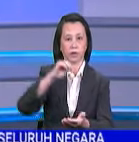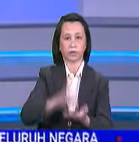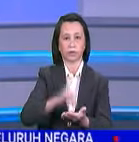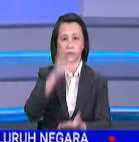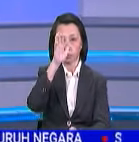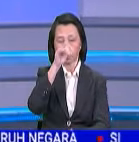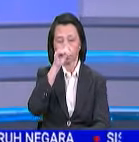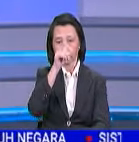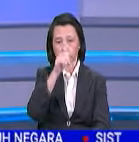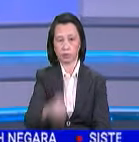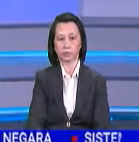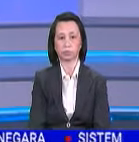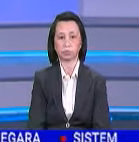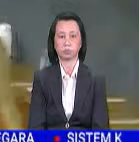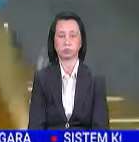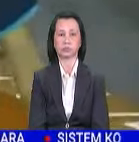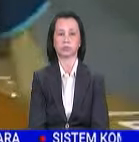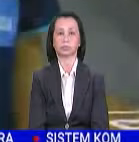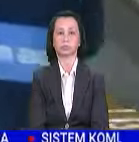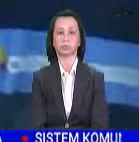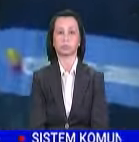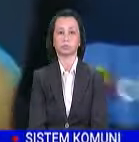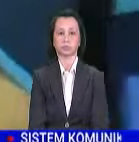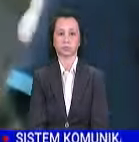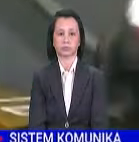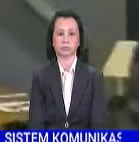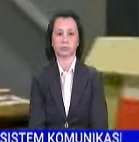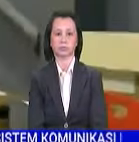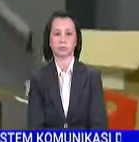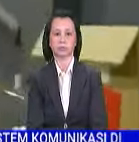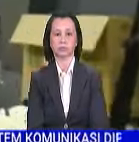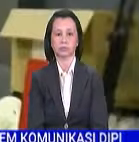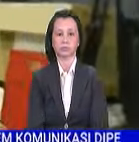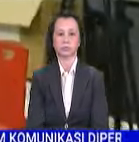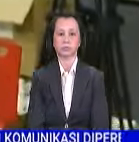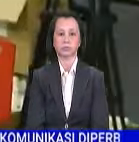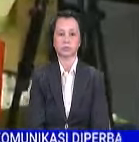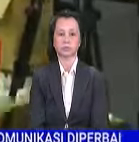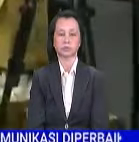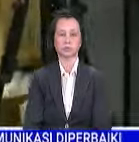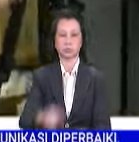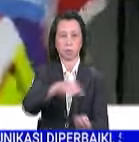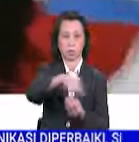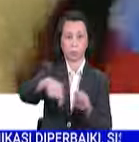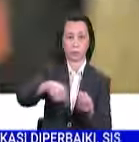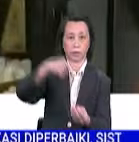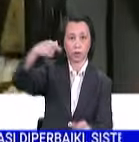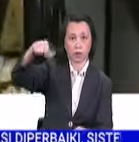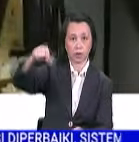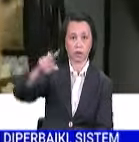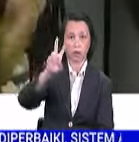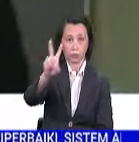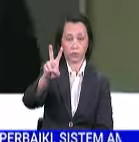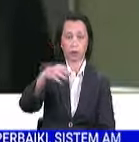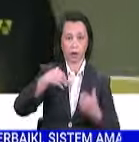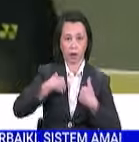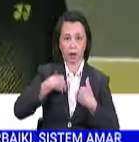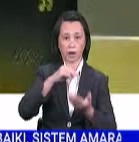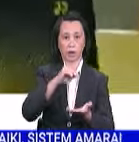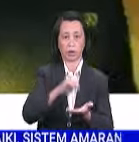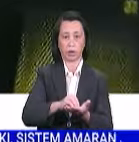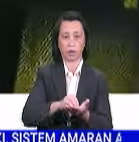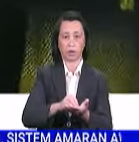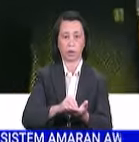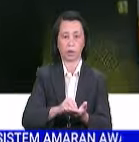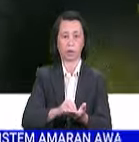Melaka. Pusingan kelayakan kedua pula akan berlangsung di Six Bay